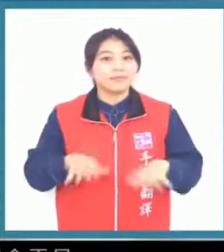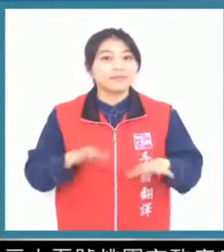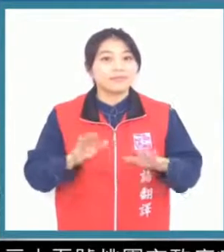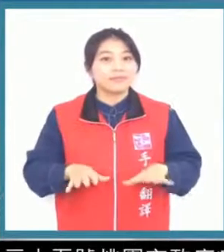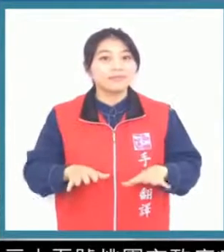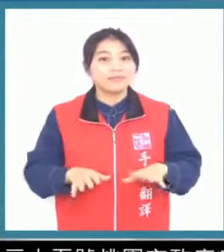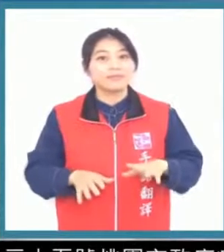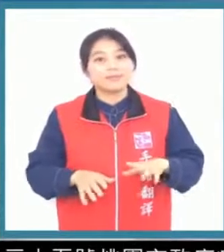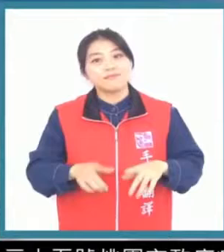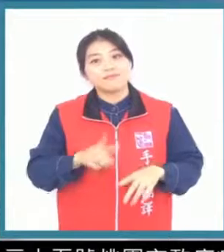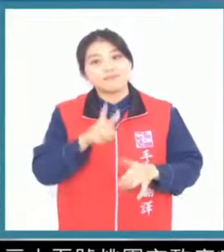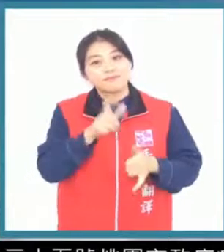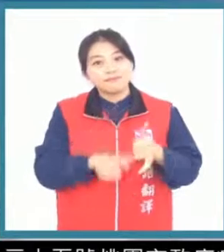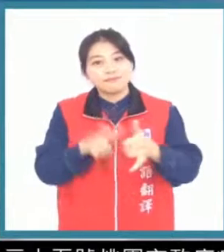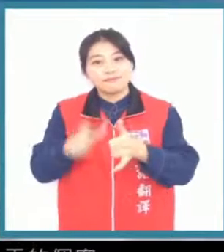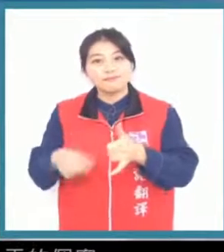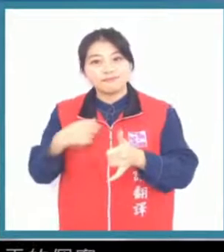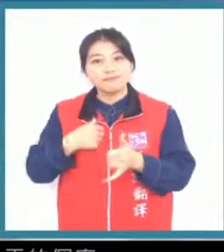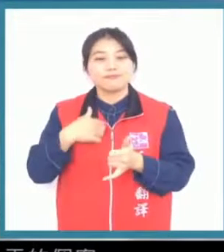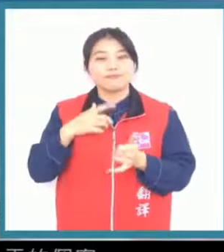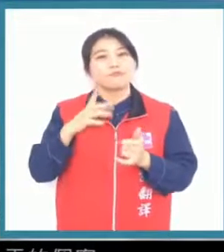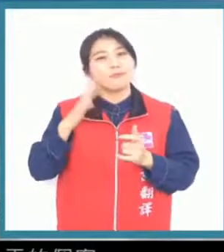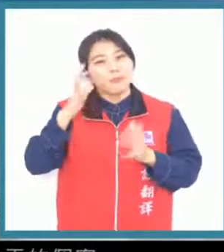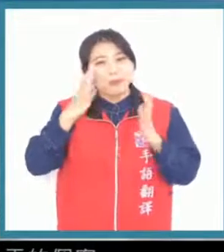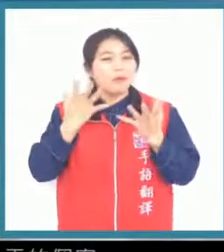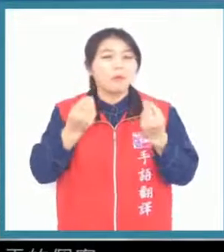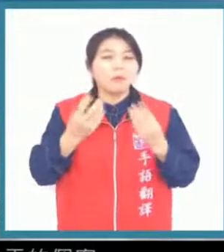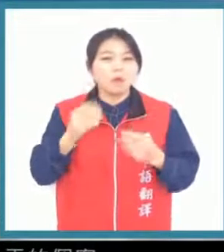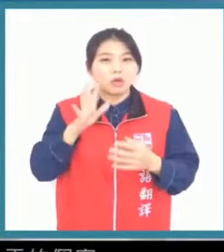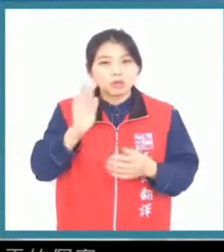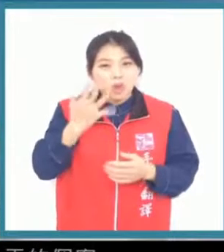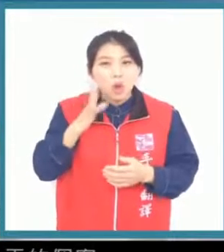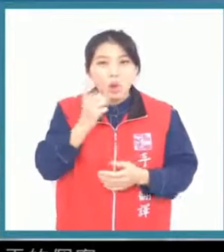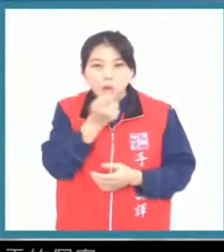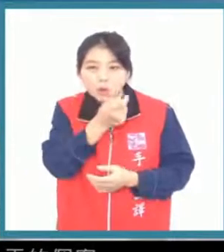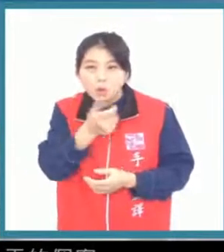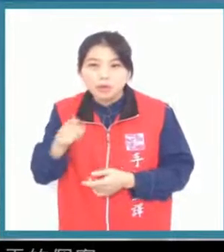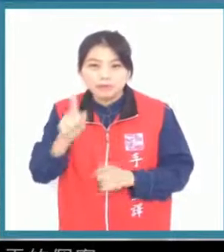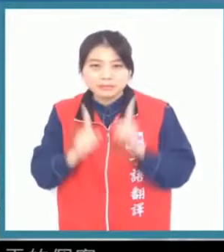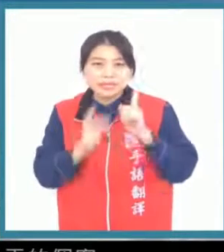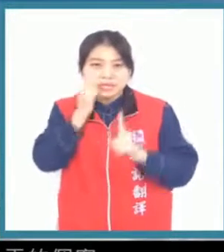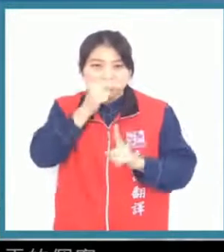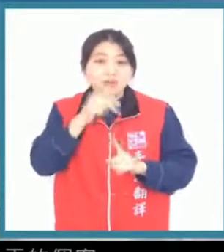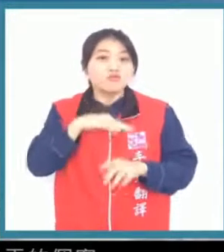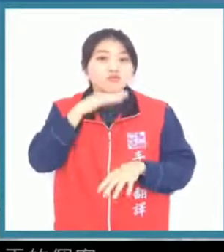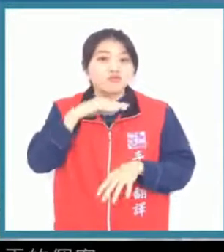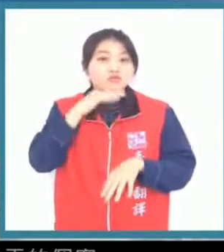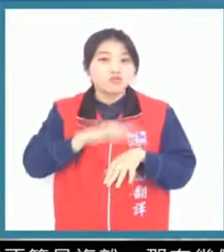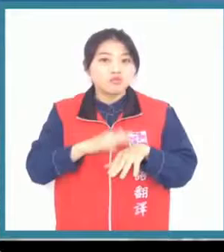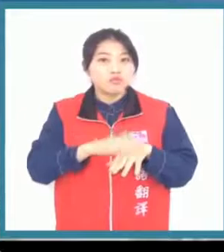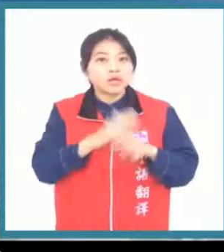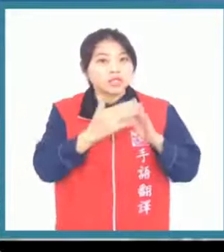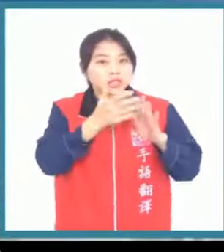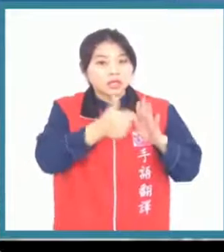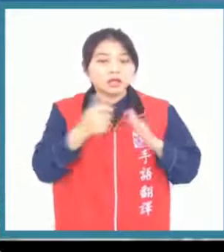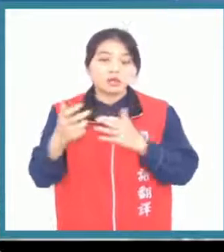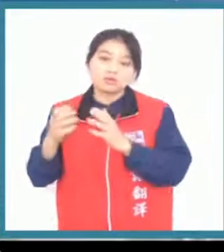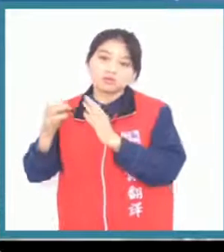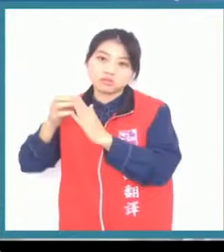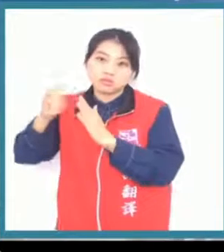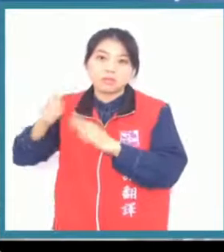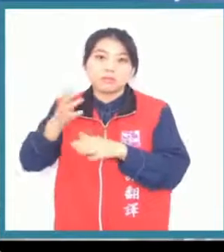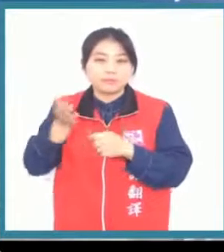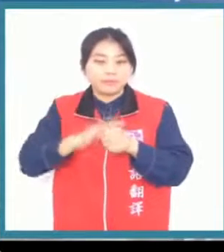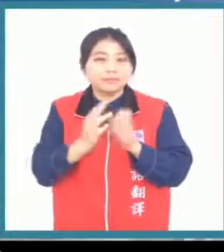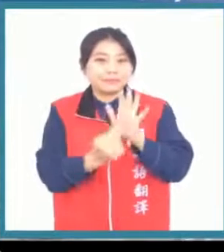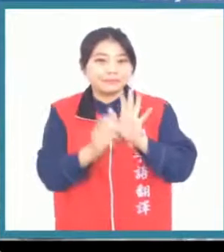天的个案不算是复杂，那也有几个比较特别的个案，那稍待市长以及局长也会再做一个说